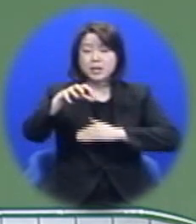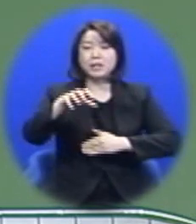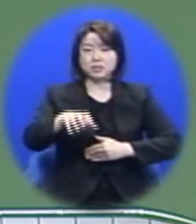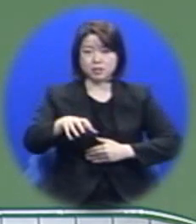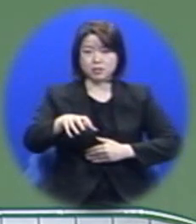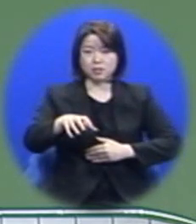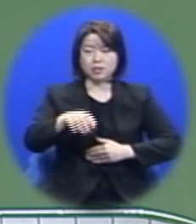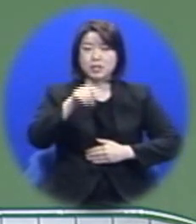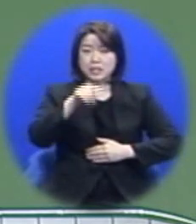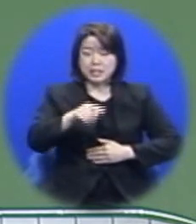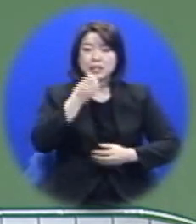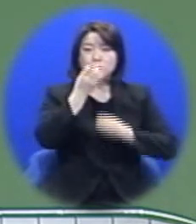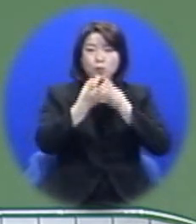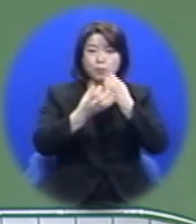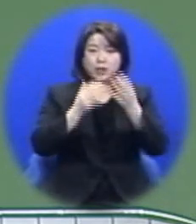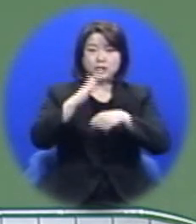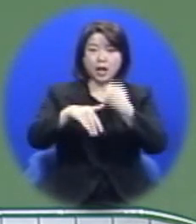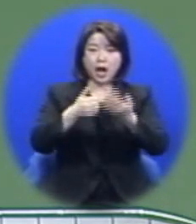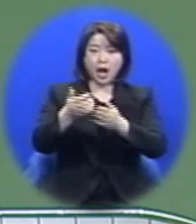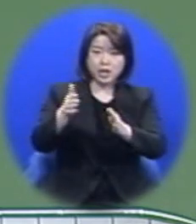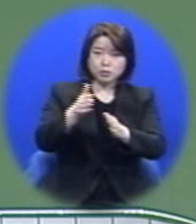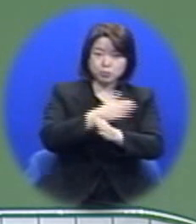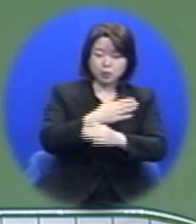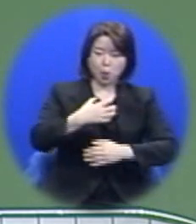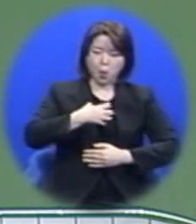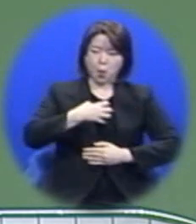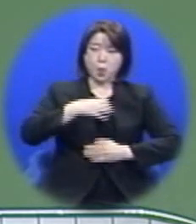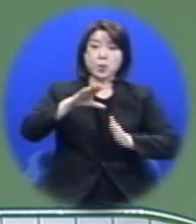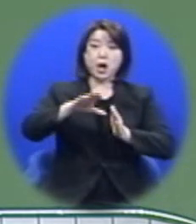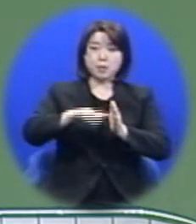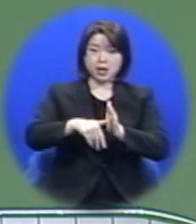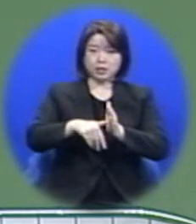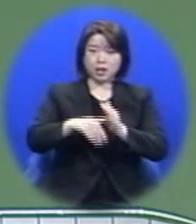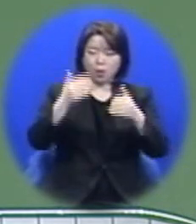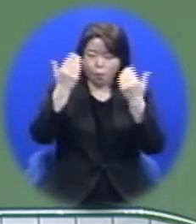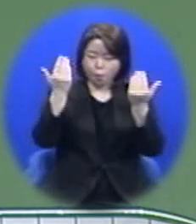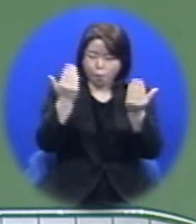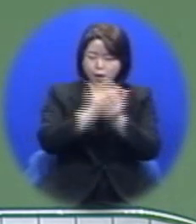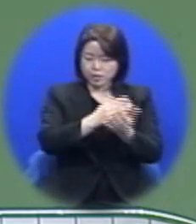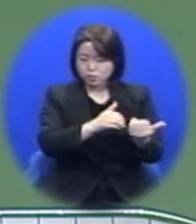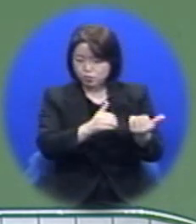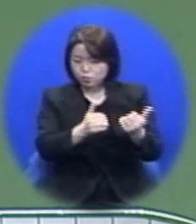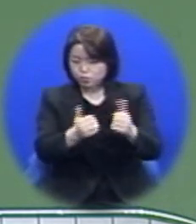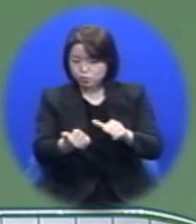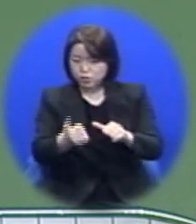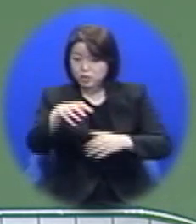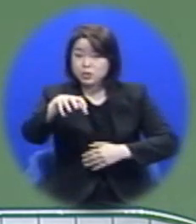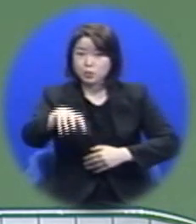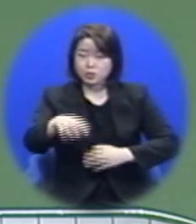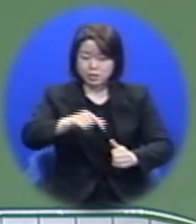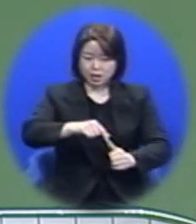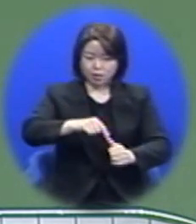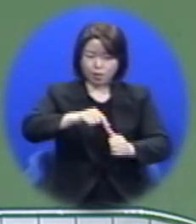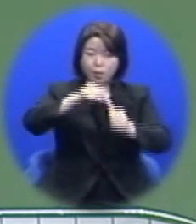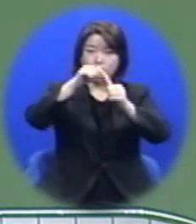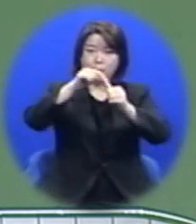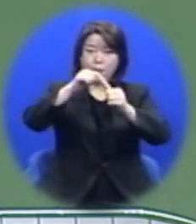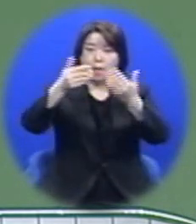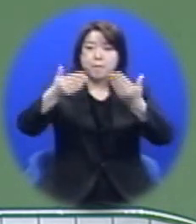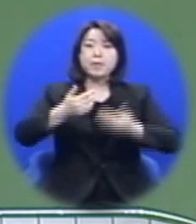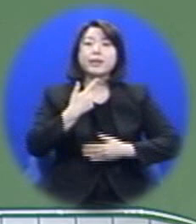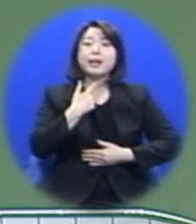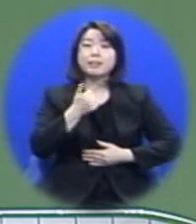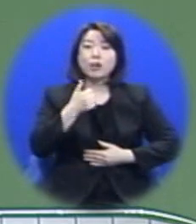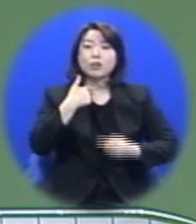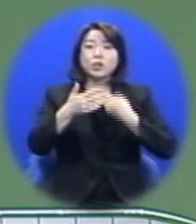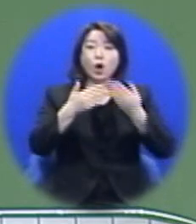고백은 하나님으로부터 위기 가운데서 완전히 죽어지는 자리에서 건짐을 받은 경험이